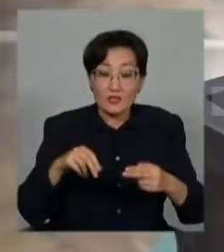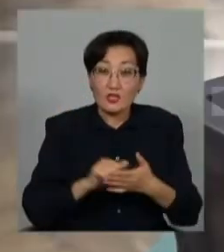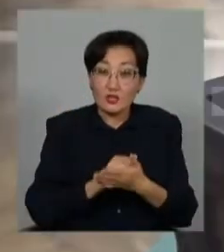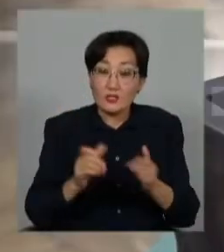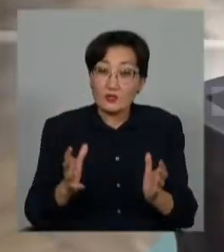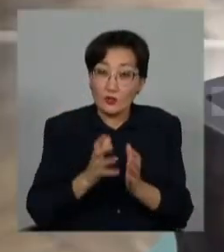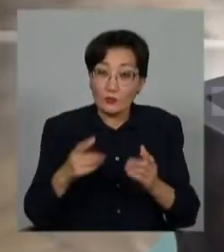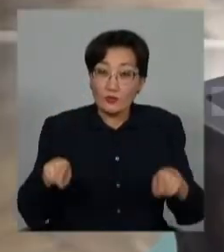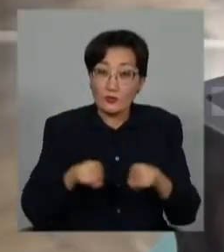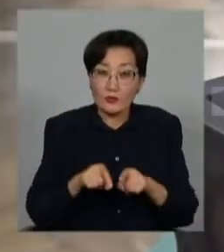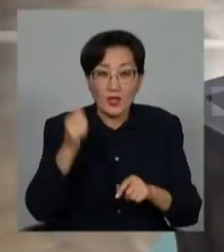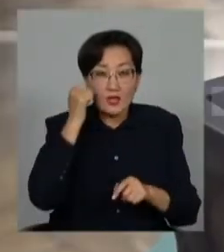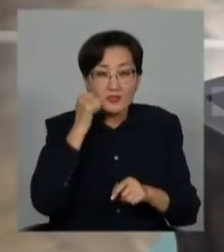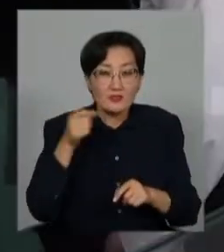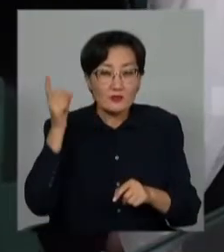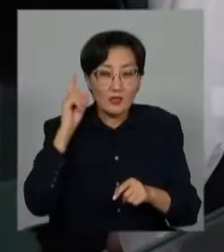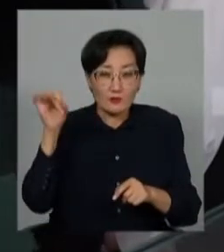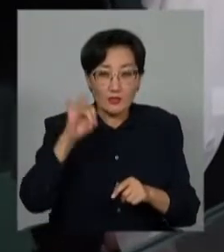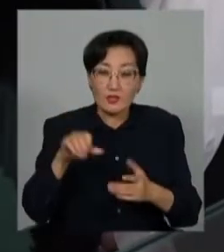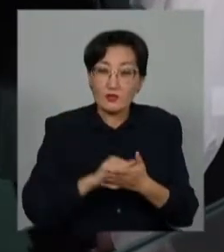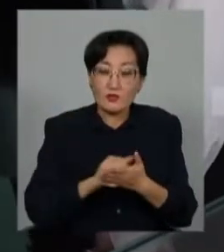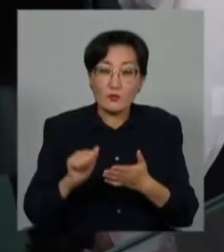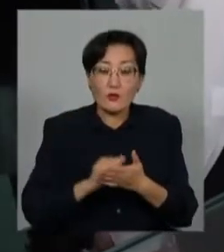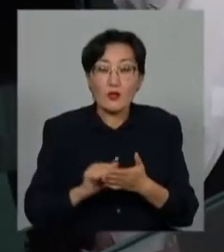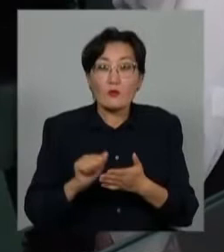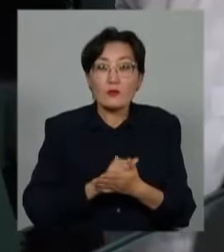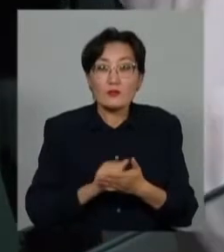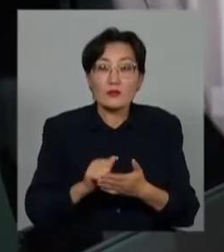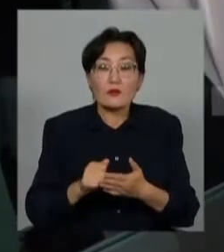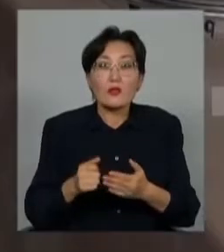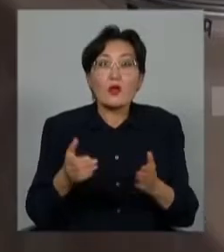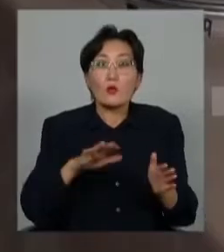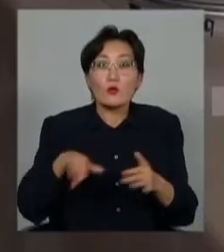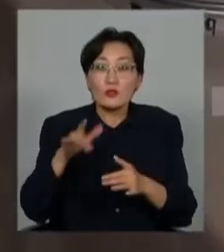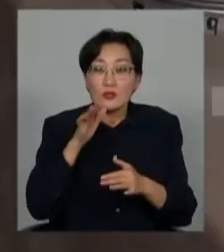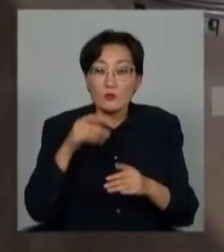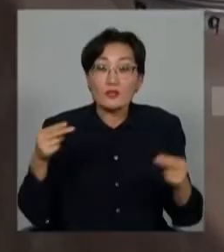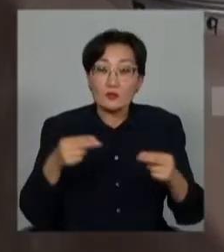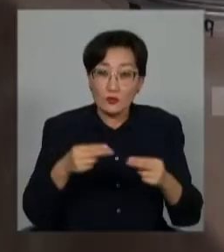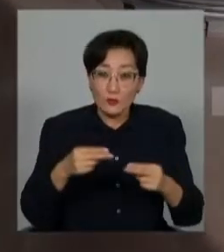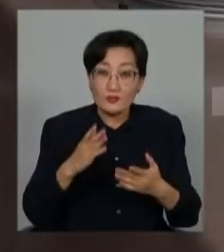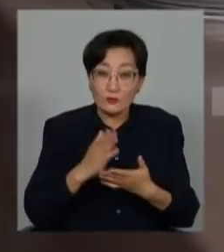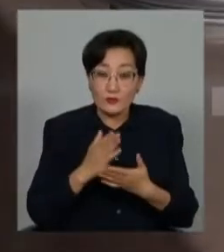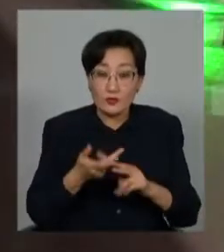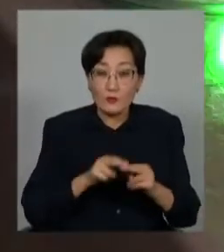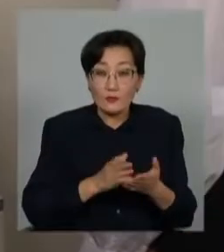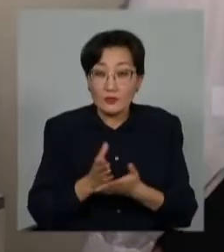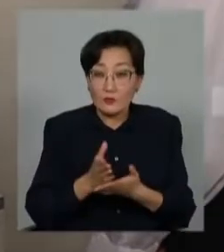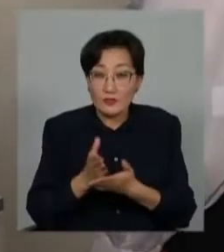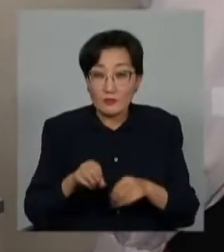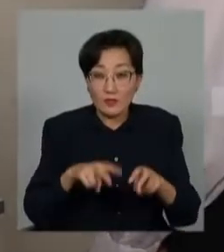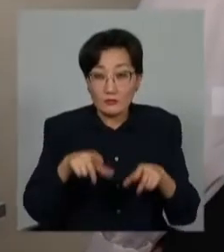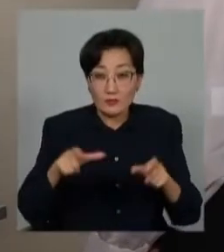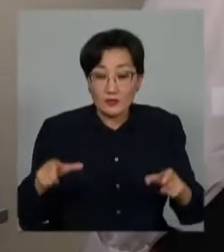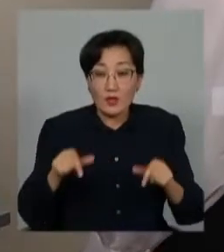сақтаған. Осындай көне әрі тарихи құжаттар ел өткенінің куәсі, негізгі сүйенері болып отыр. Осы салада еңбек етіп жүрген